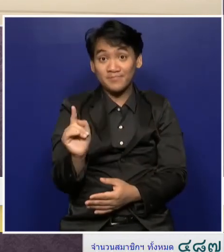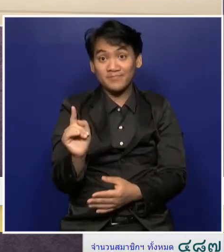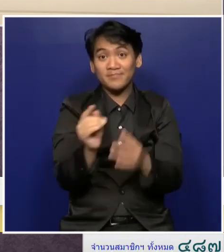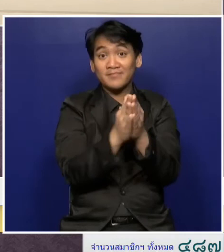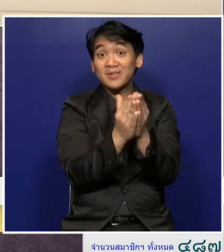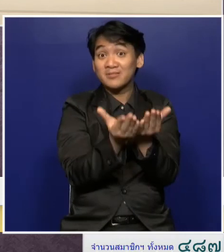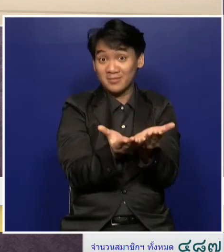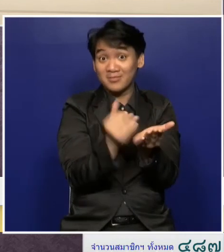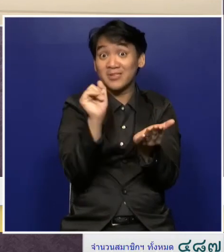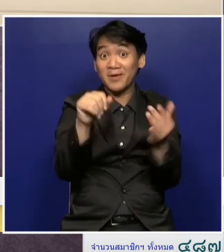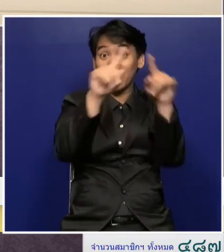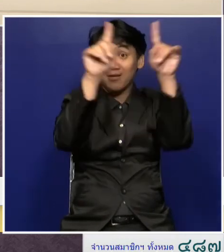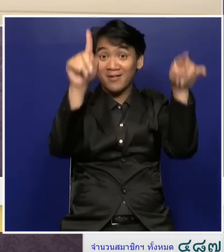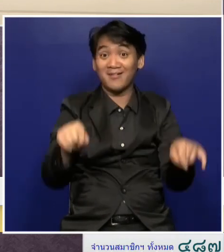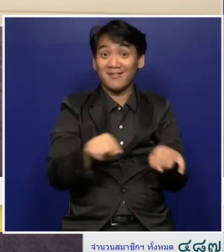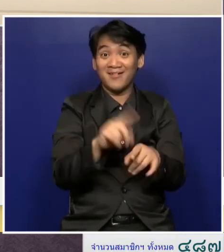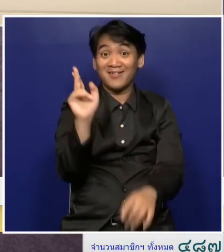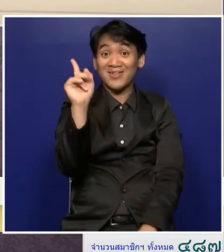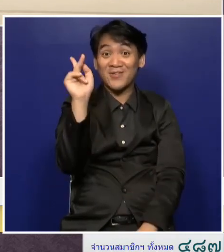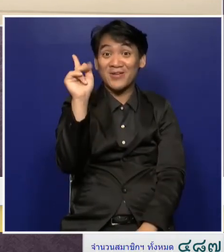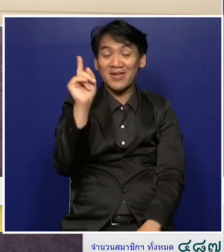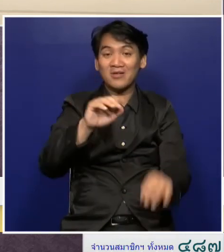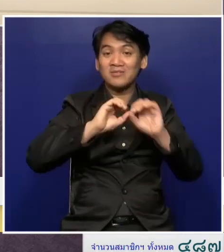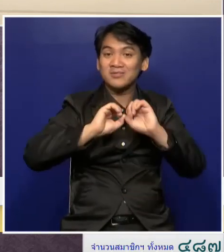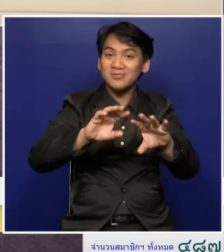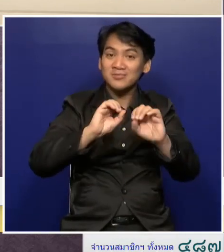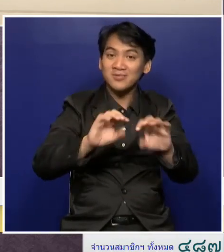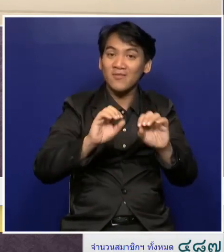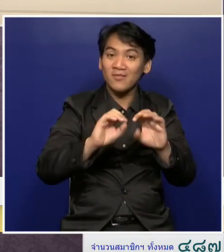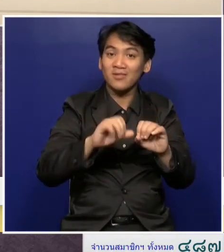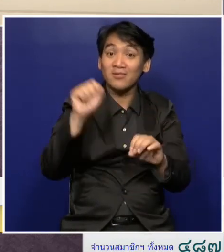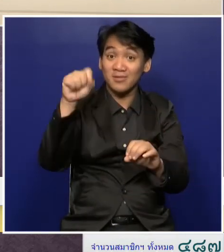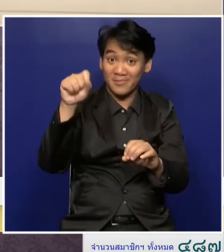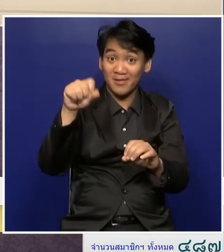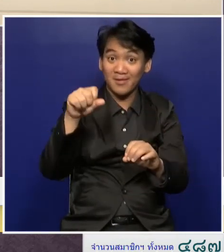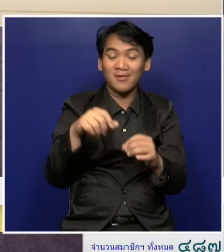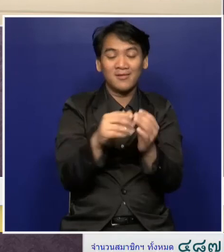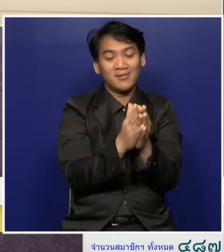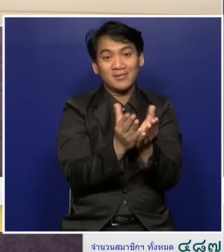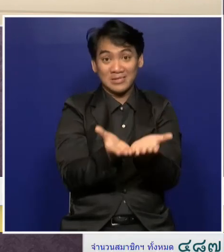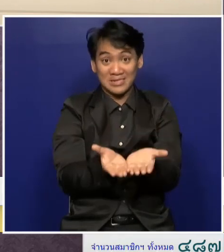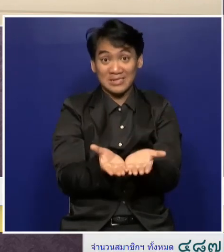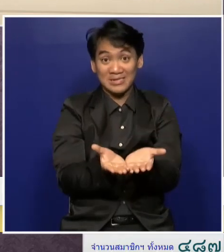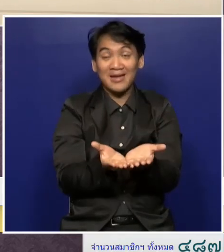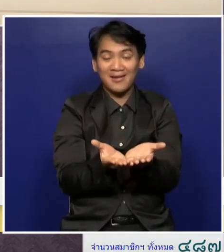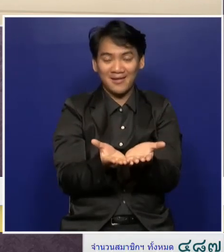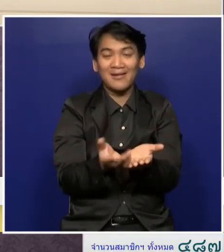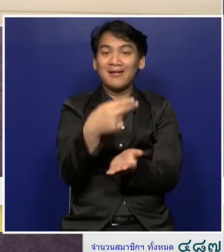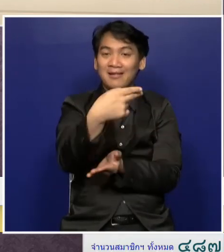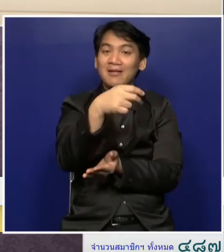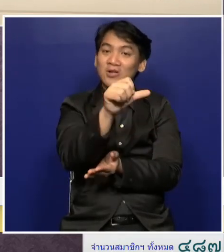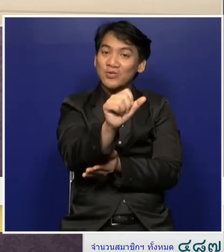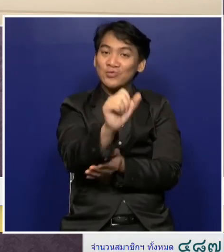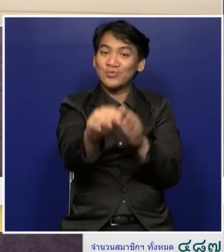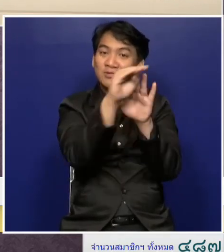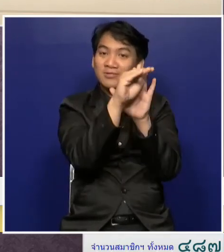มาแล้วเมื่อกี้ท่สอสอของเราก็ได้อธิบายบอกท่านประธานมาแล้ว่าได้มีการทำหนงสือเพื่อ